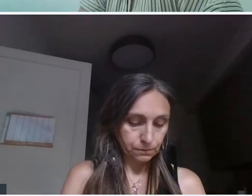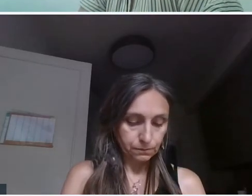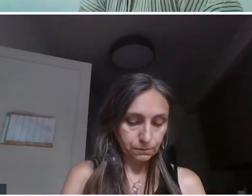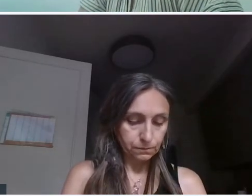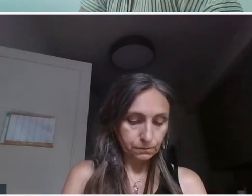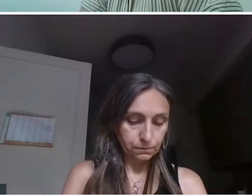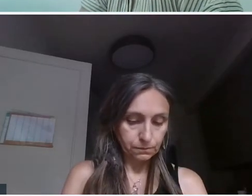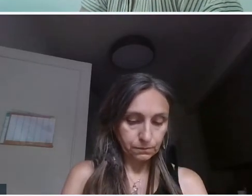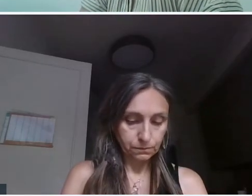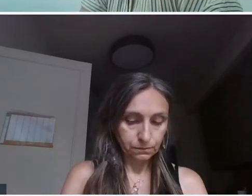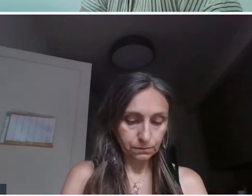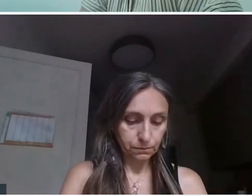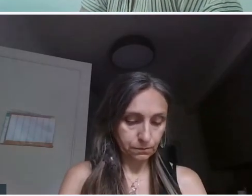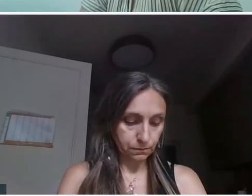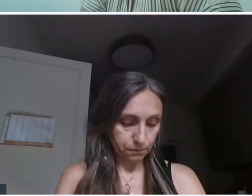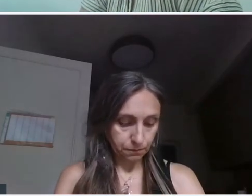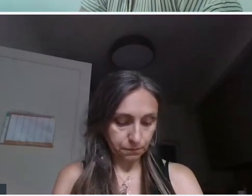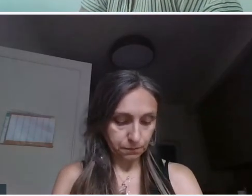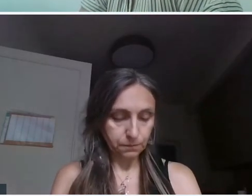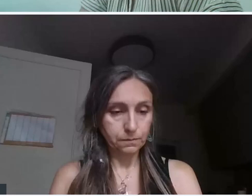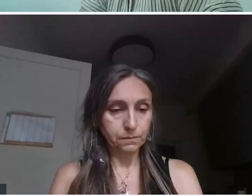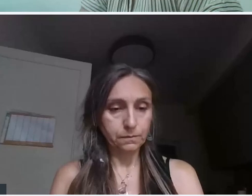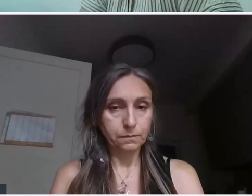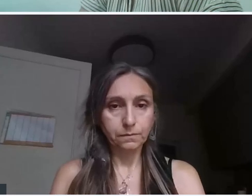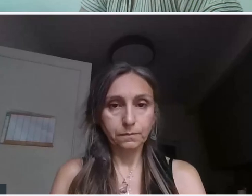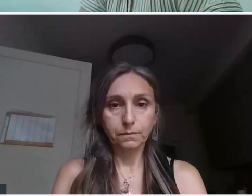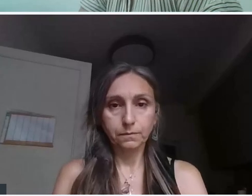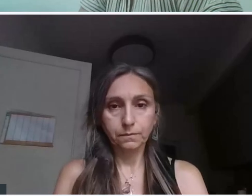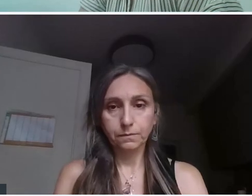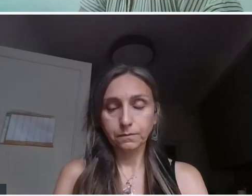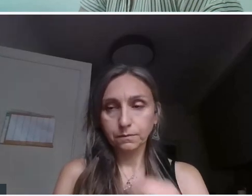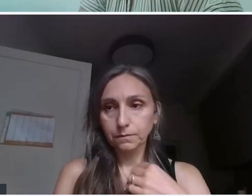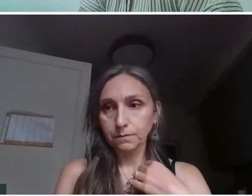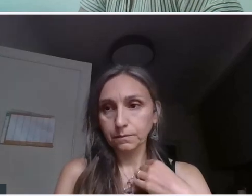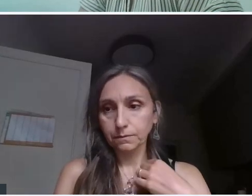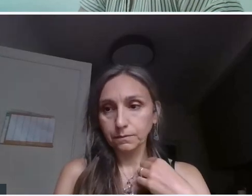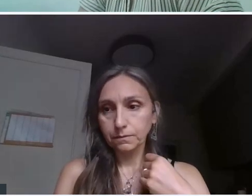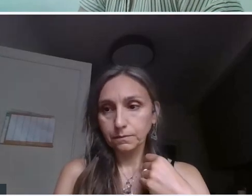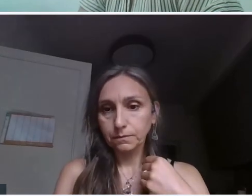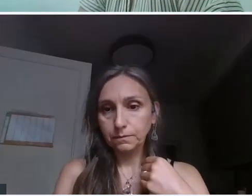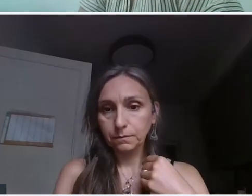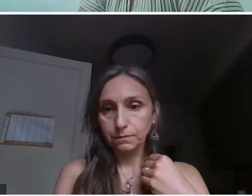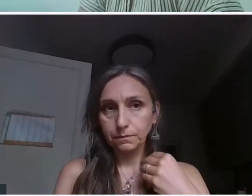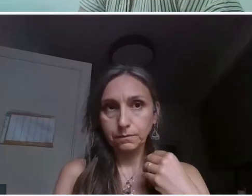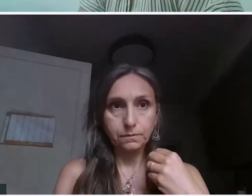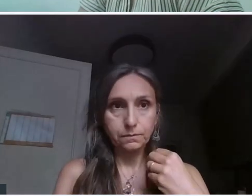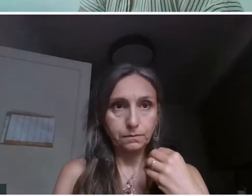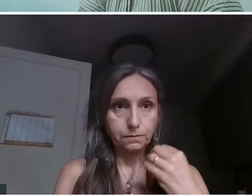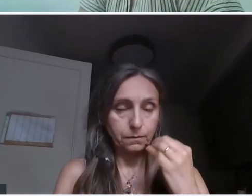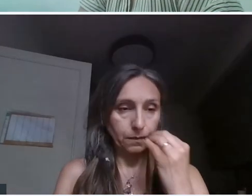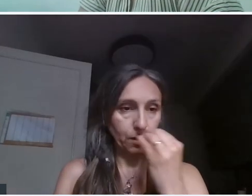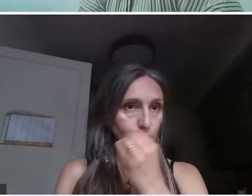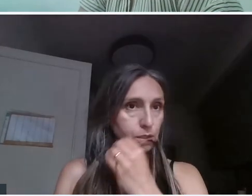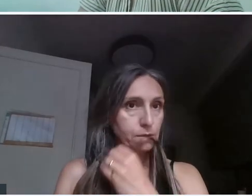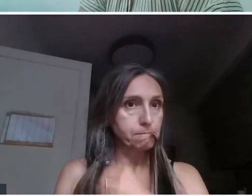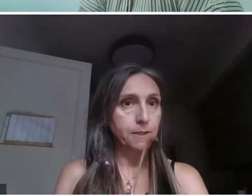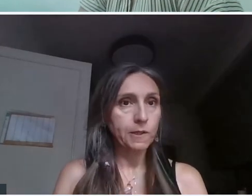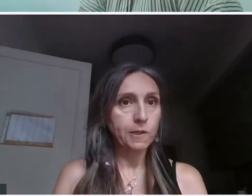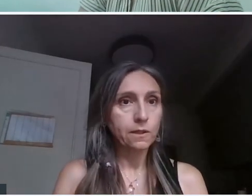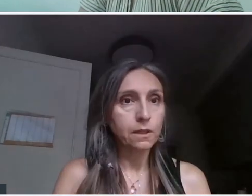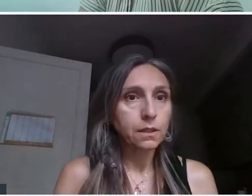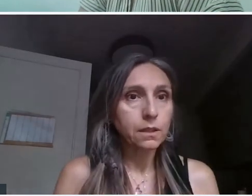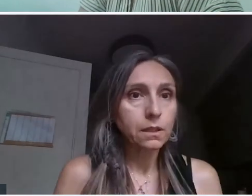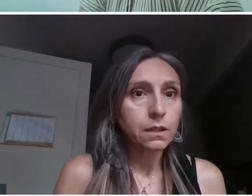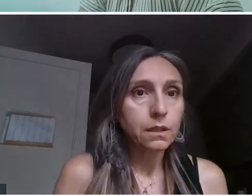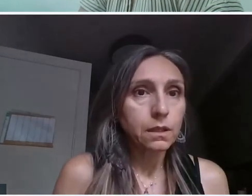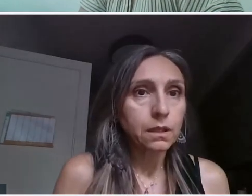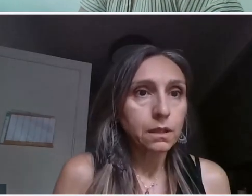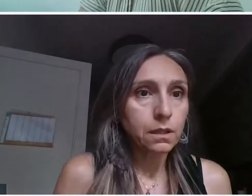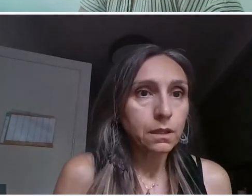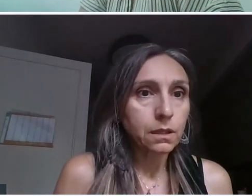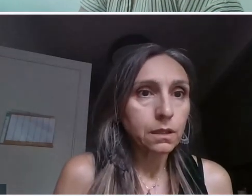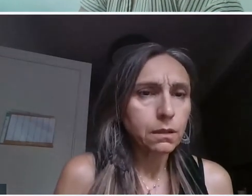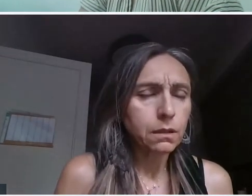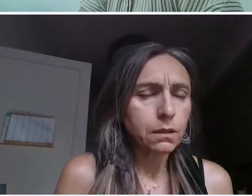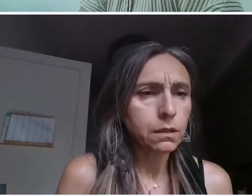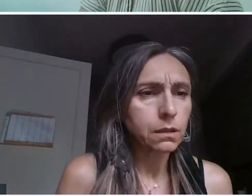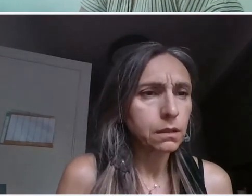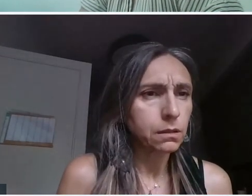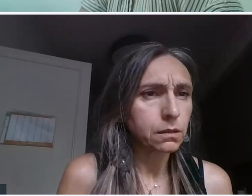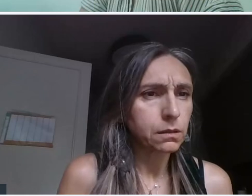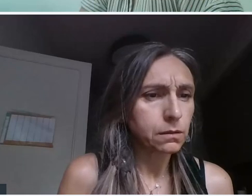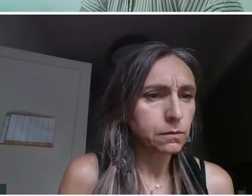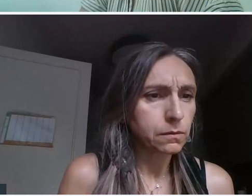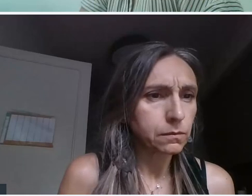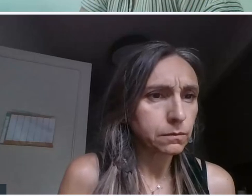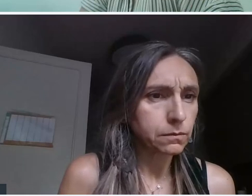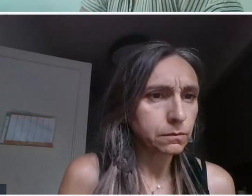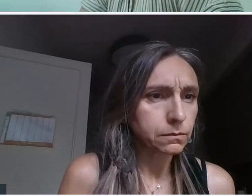io. Questo però prevede che ci siano appunto riutilizzi, ma soprattutto che le regole siano